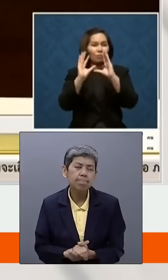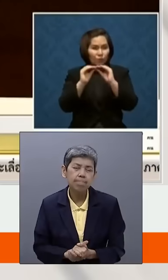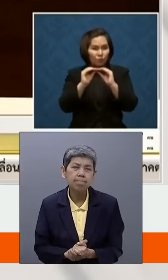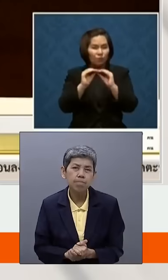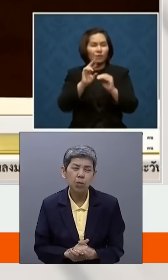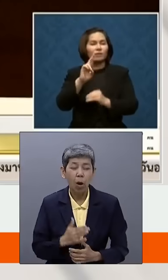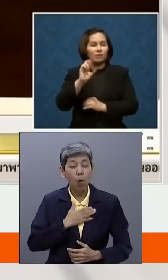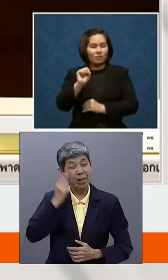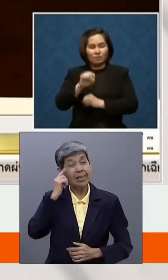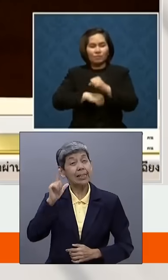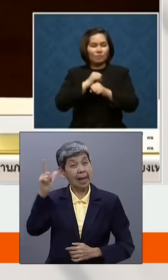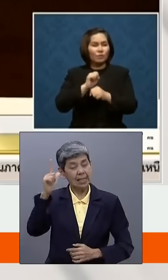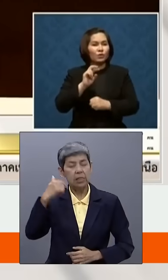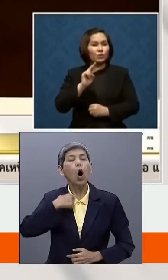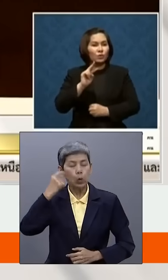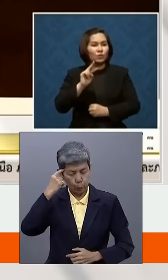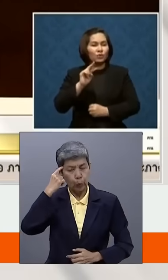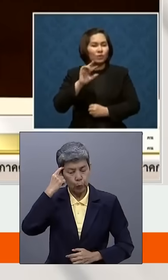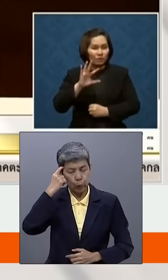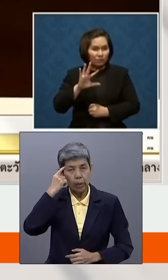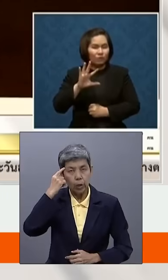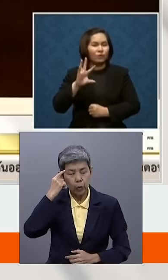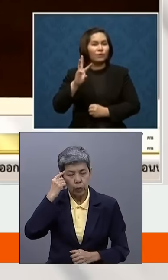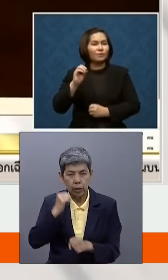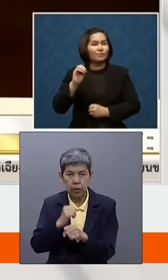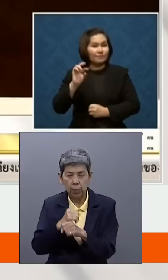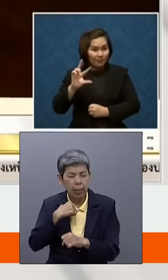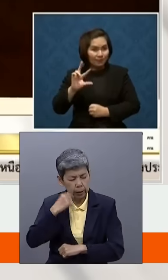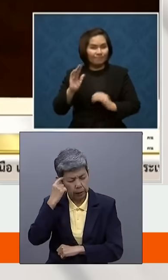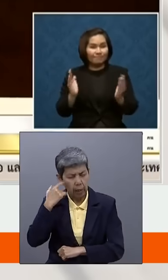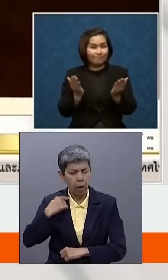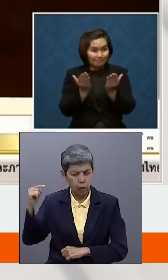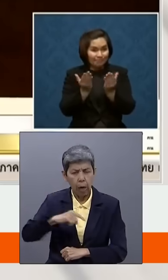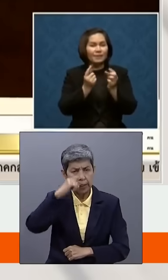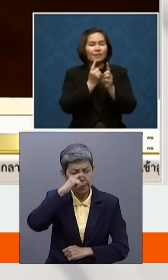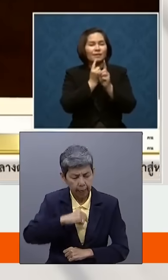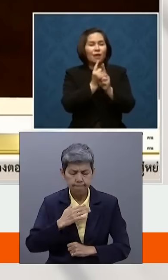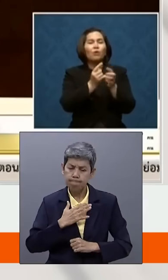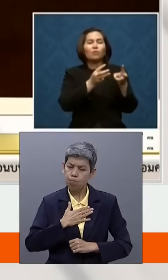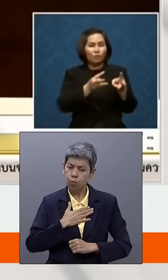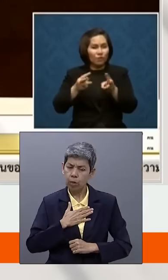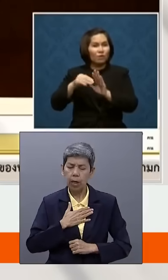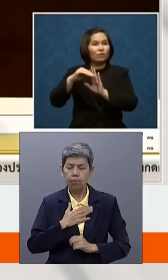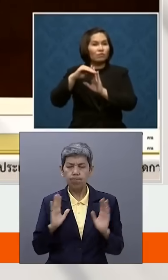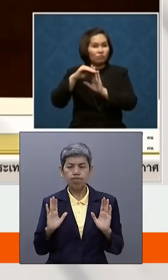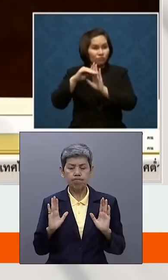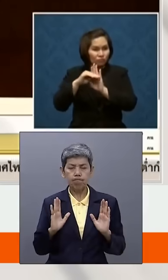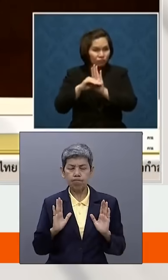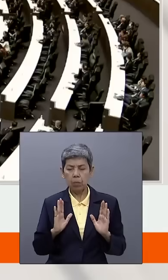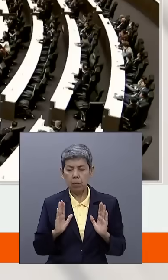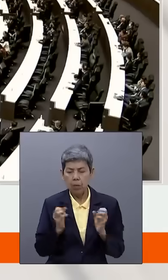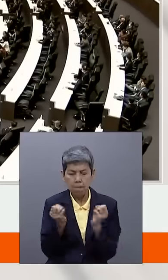ที่ผมคิดว่าคุณทักษิณต้องมั่นใจในระดับที่สูงกว่าปกติว่ากลับมาแล้วจะไม่เป็นแรงกระเพื่อมหรือไม่เป็นชนวนวิ